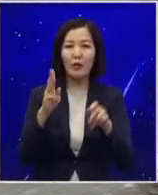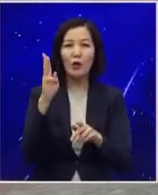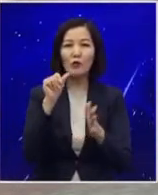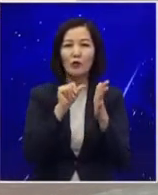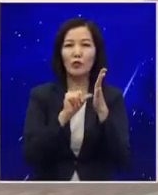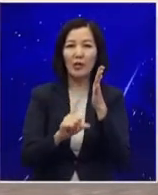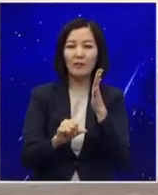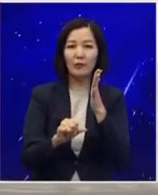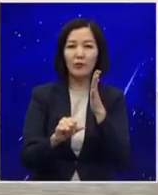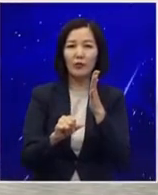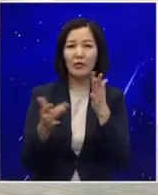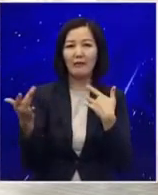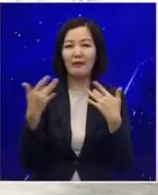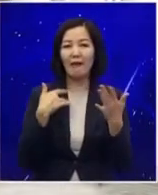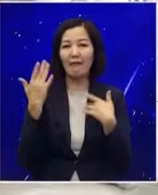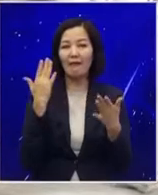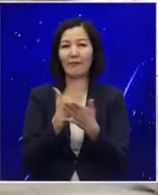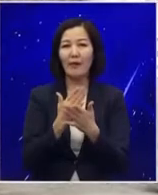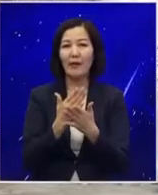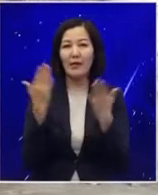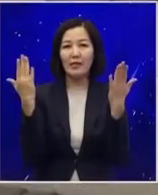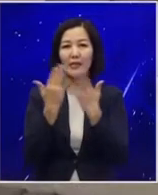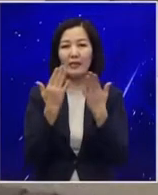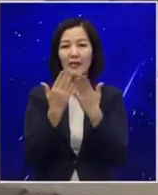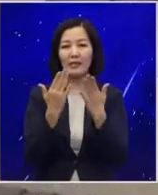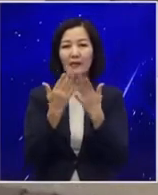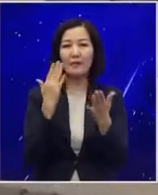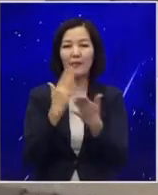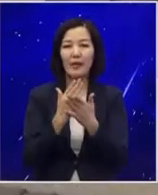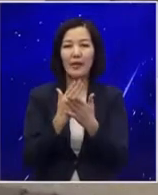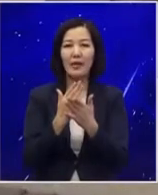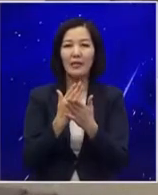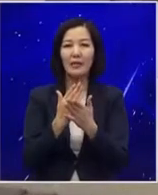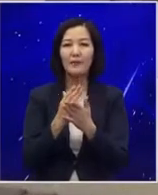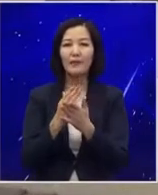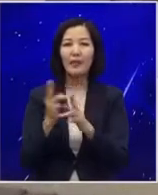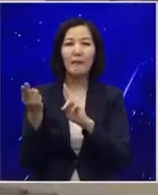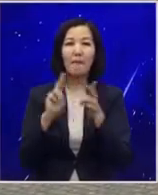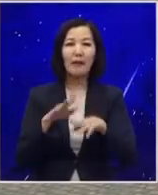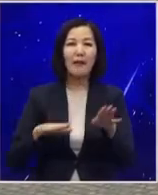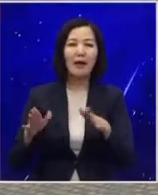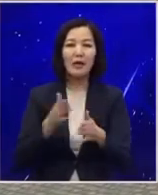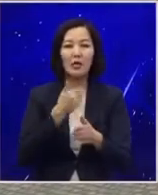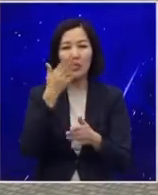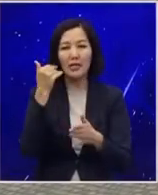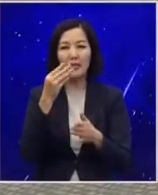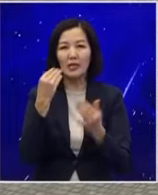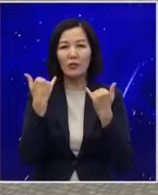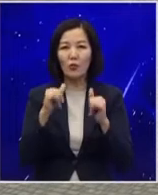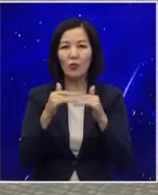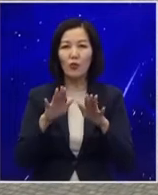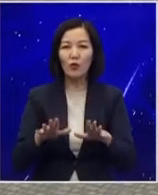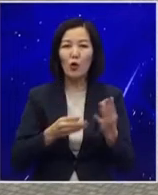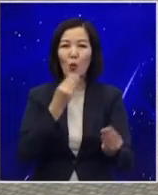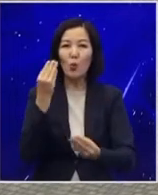амфитеатры бар. Сахнасында сан жұлдыздың концерті болары хақ. Би алаңы жазғы тамақтану орындары бар. Түрлі түсті балалар алаңдары